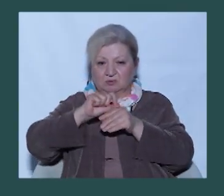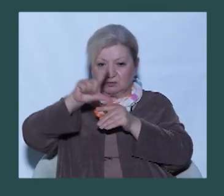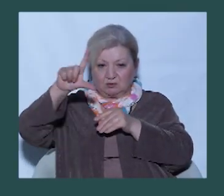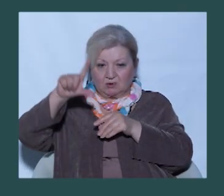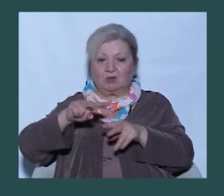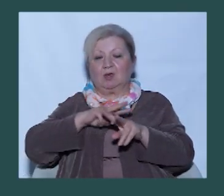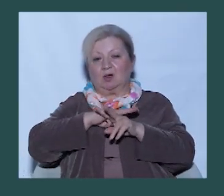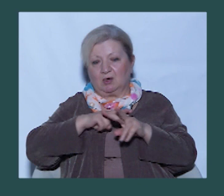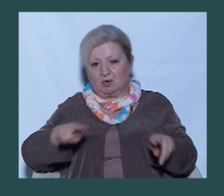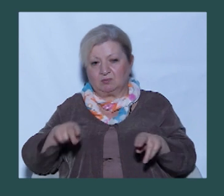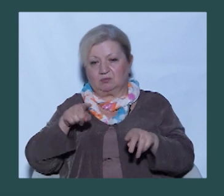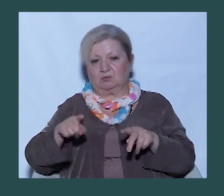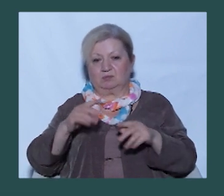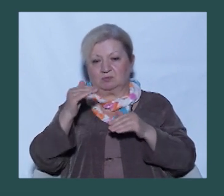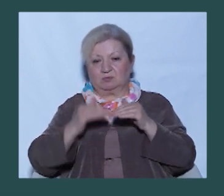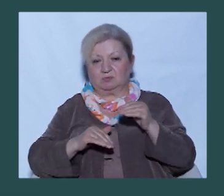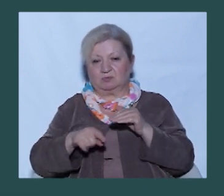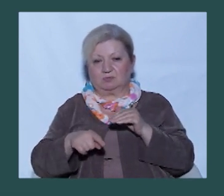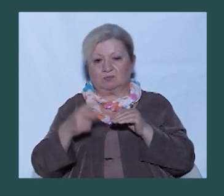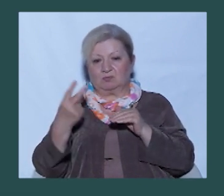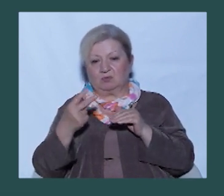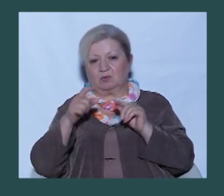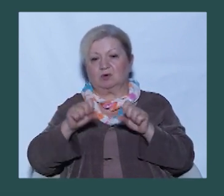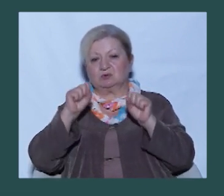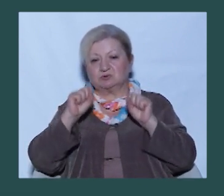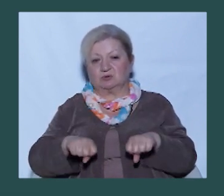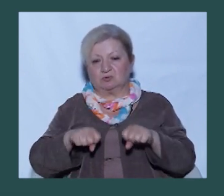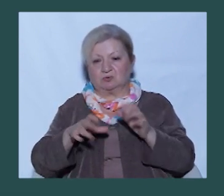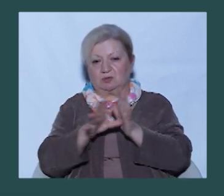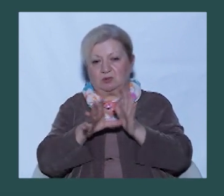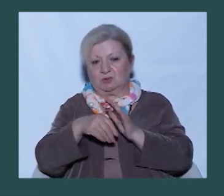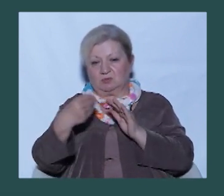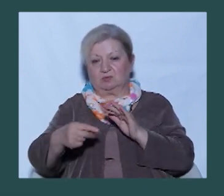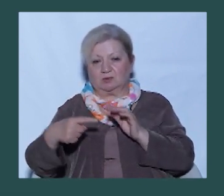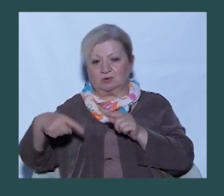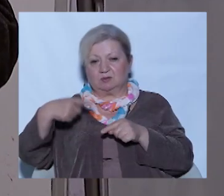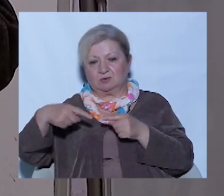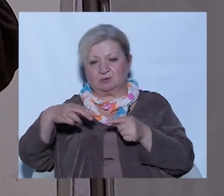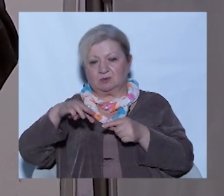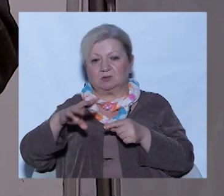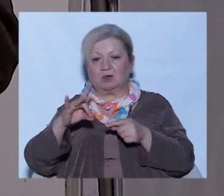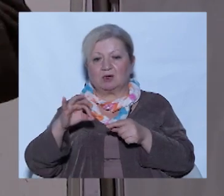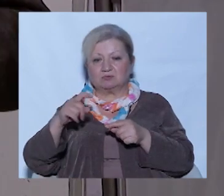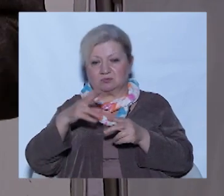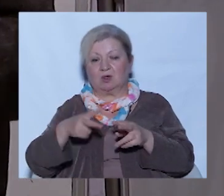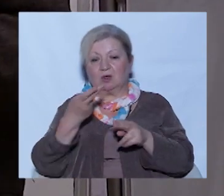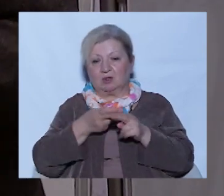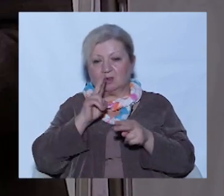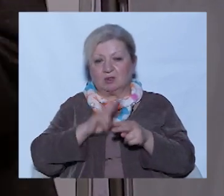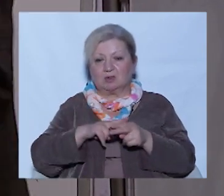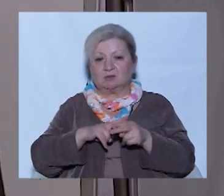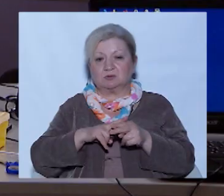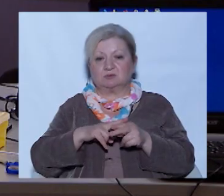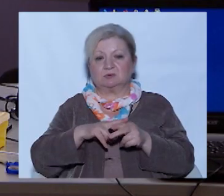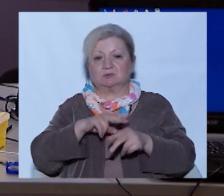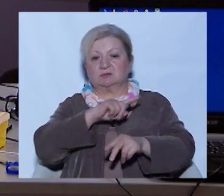მეორაჩი იმდენჯერ ნაკლები დენის მიცემა შეუძლია ტრანსფორმატორს. მაშასადამე სიმძლავრე უცვლელია.